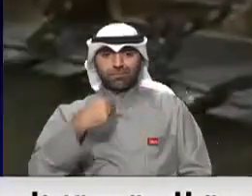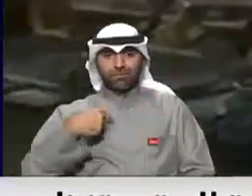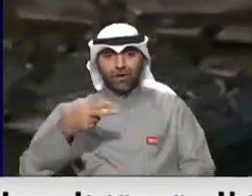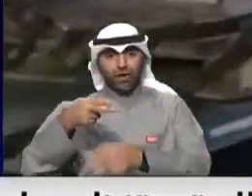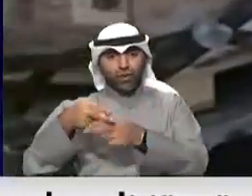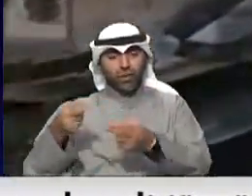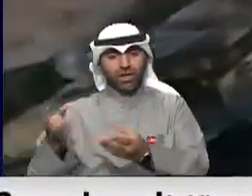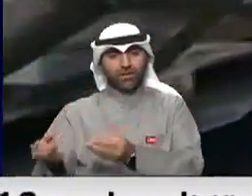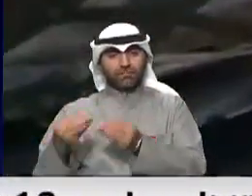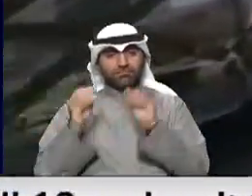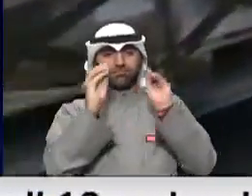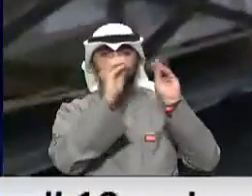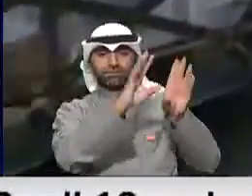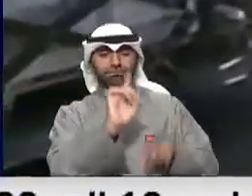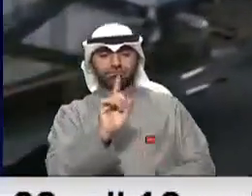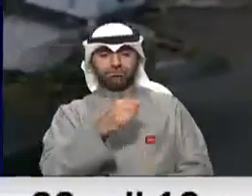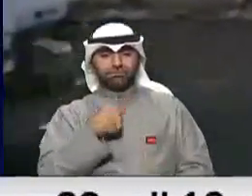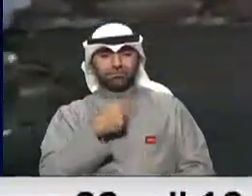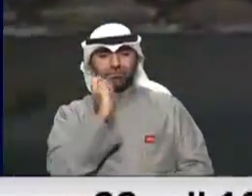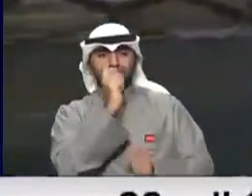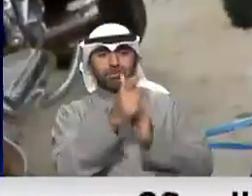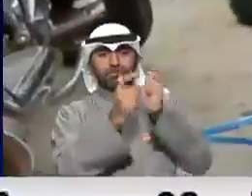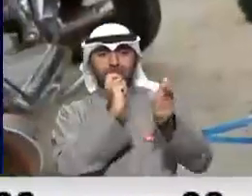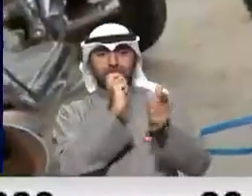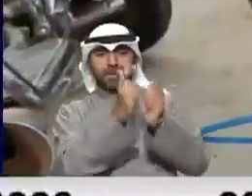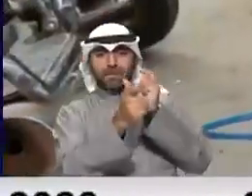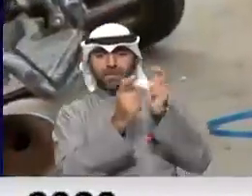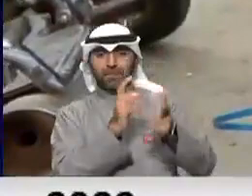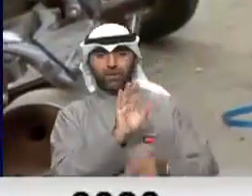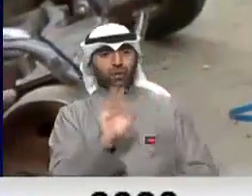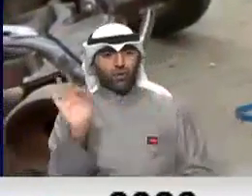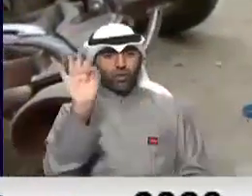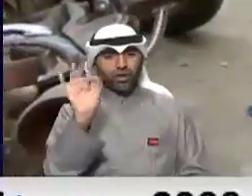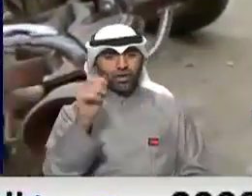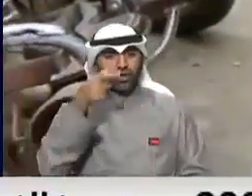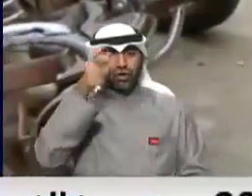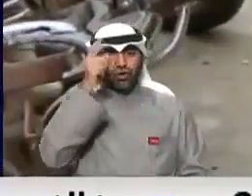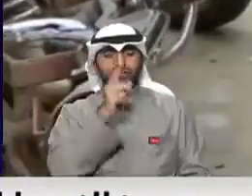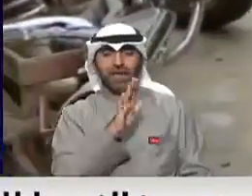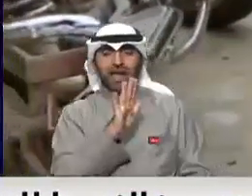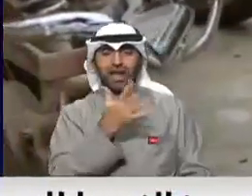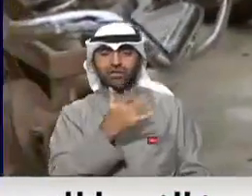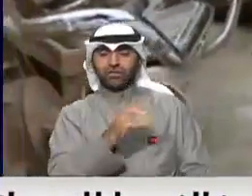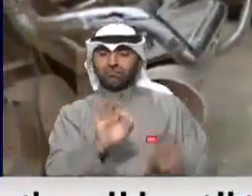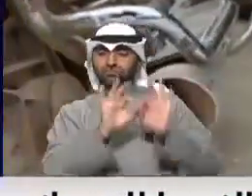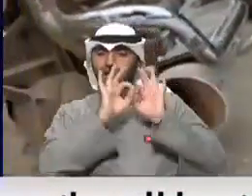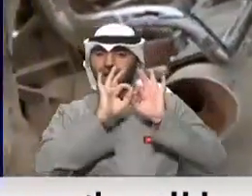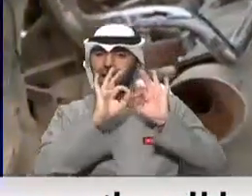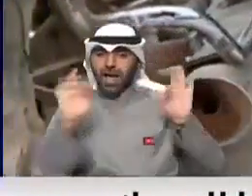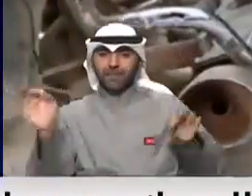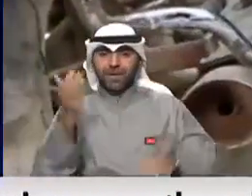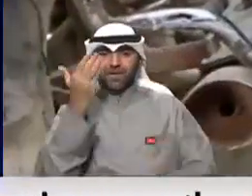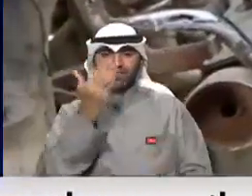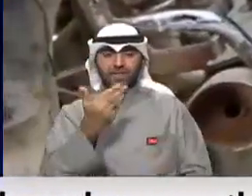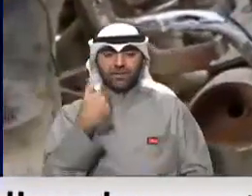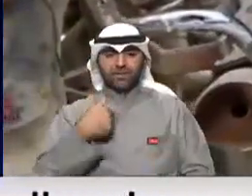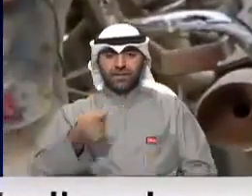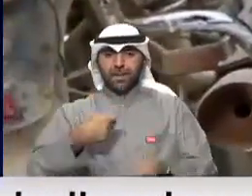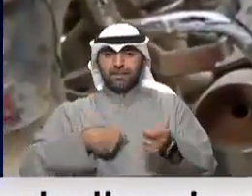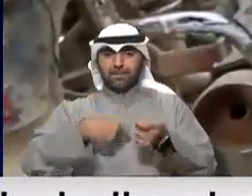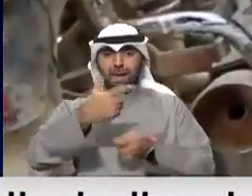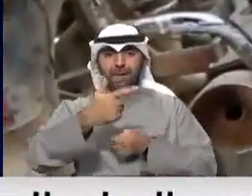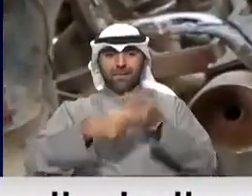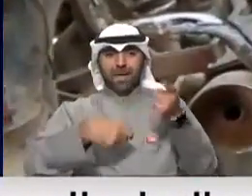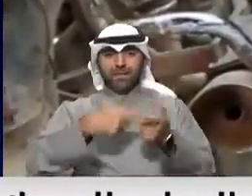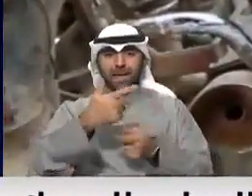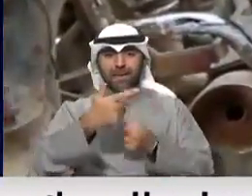عناء السفر من دولة إلى دولة. فإحنا نحاول أن يعني الأماكن، بعض الحاجات اللي قالوا فيها شح عندهم مثل الخيام، قالوا